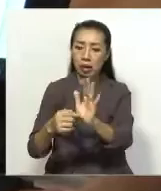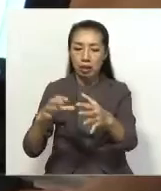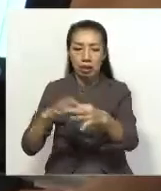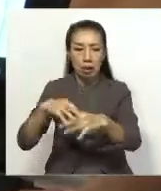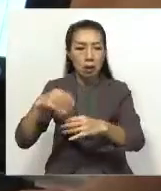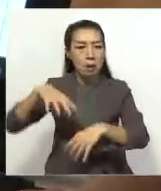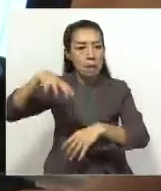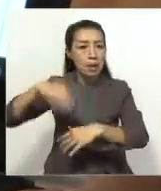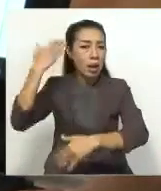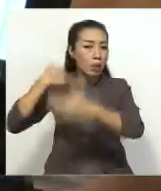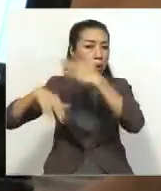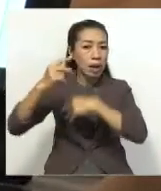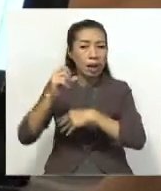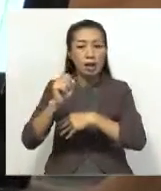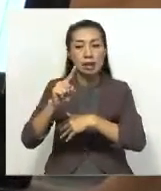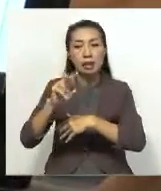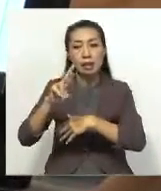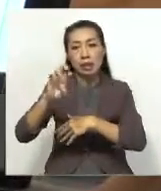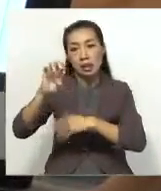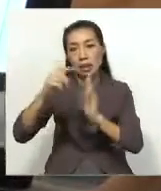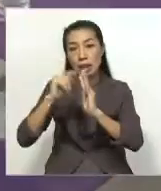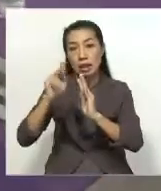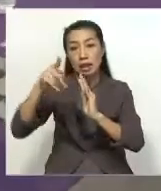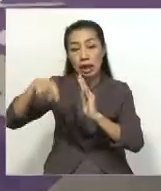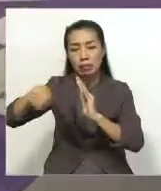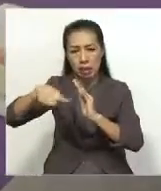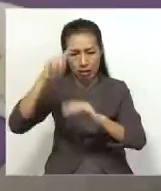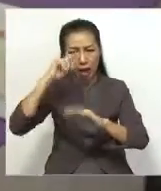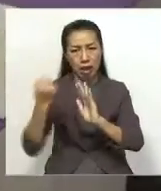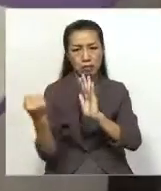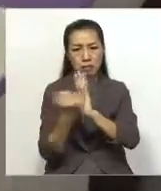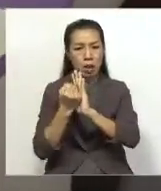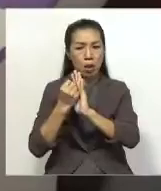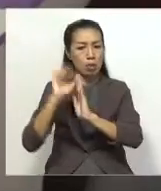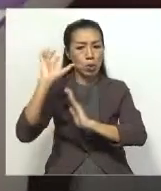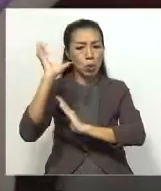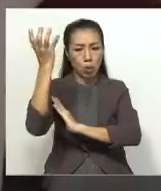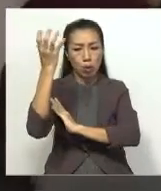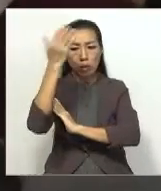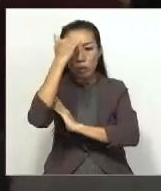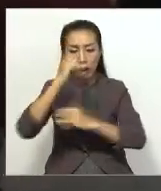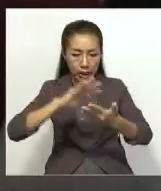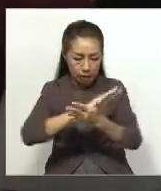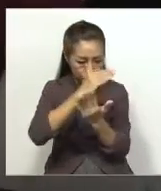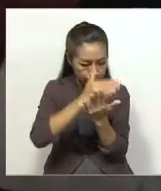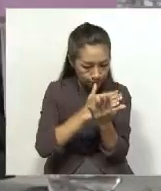ดกโลก เพื่อนนำข้มูลมาปัรุงเนือหาเอกสารนำเสนอให้มคามคลบทวนรบด้านมากขึ้น